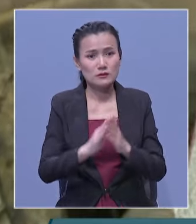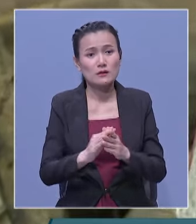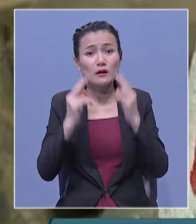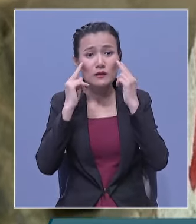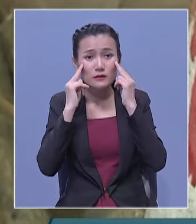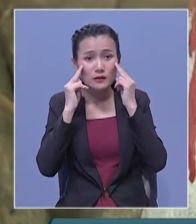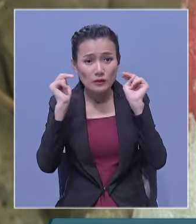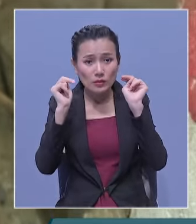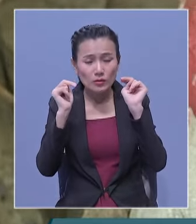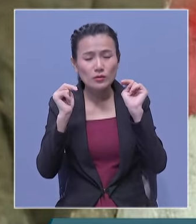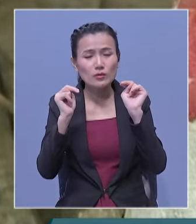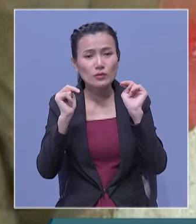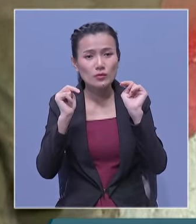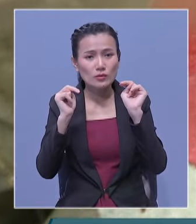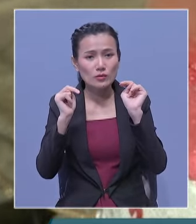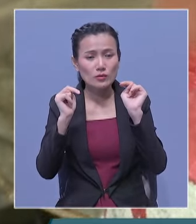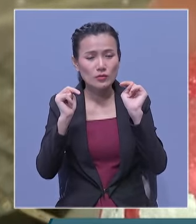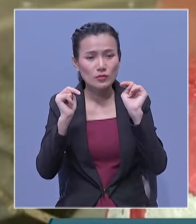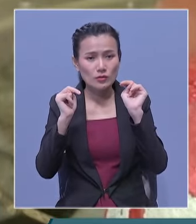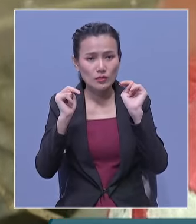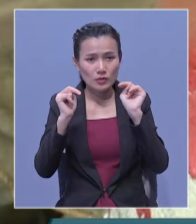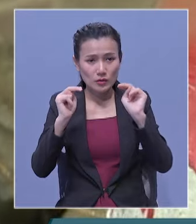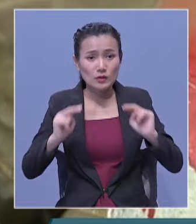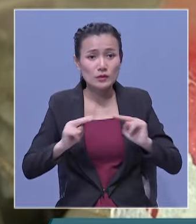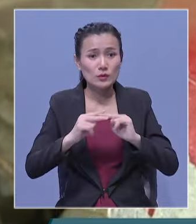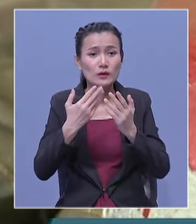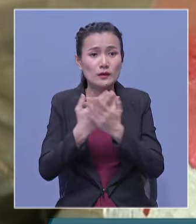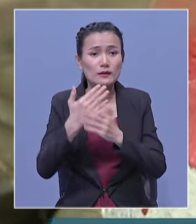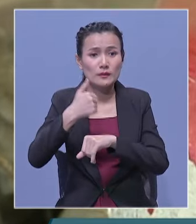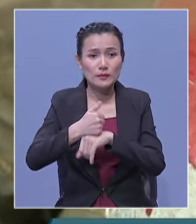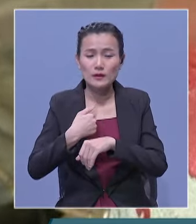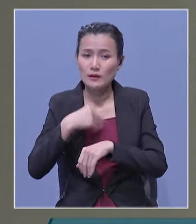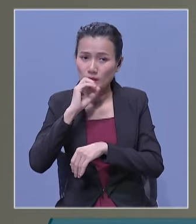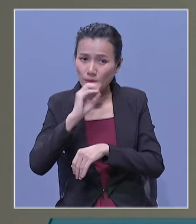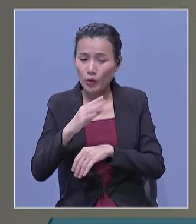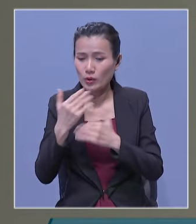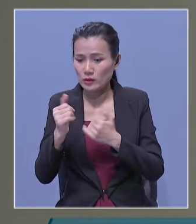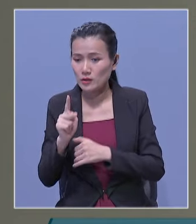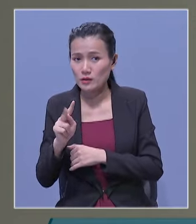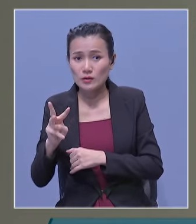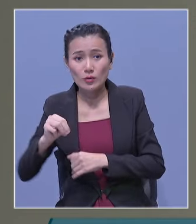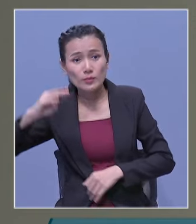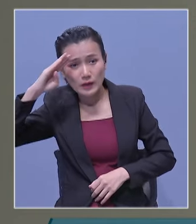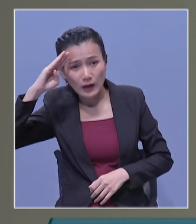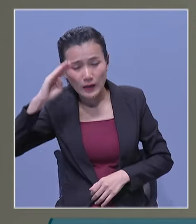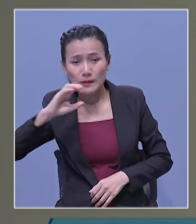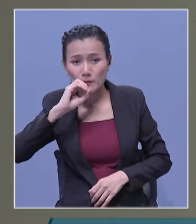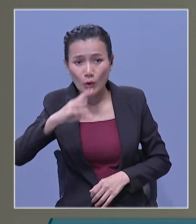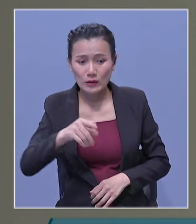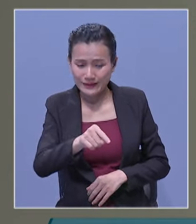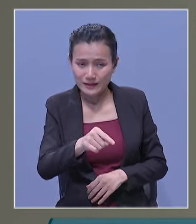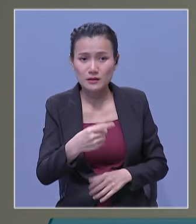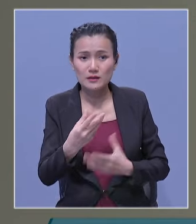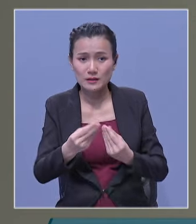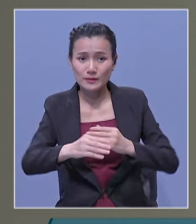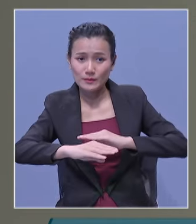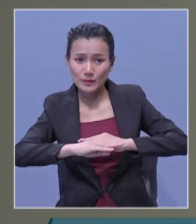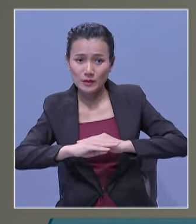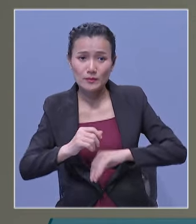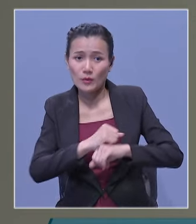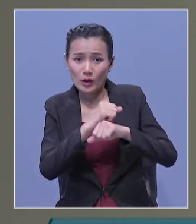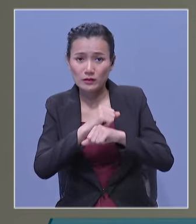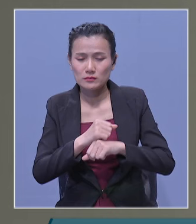มนตรีและรัฐมนตรีว่าการกระทรวงการคลังระบุว่ากรมแผนที่ทหารยืนยันว่าพื้นที่ดังกล่าวเป็นแนวกันชนนั้นนายชัยวัฒน์บอกว่าไม่มีแนว